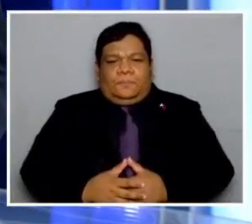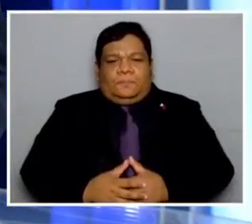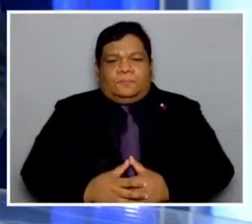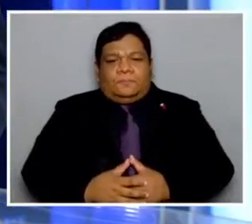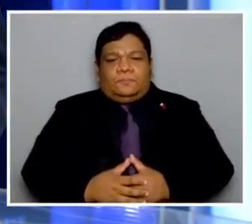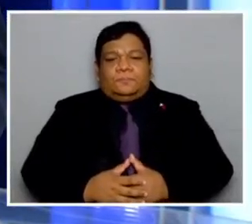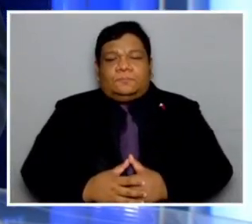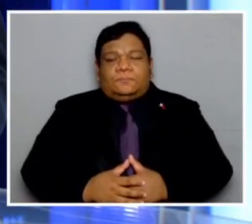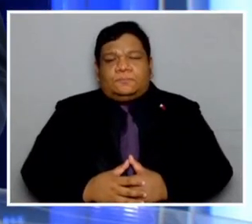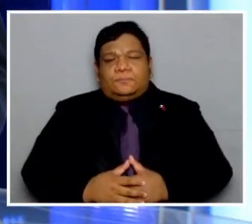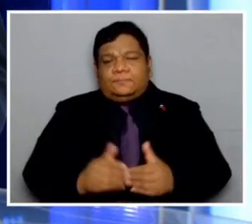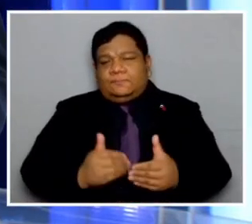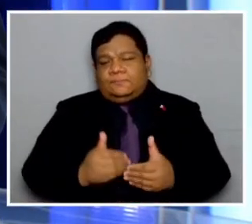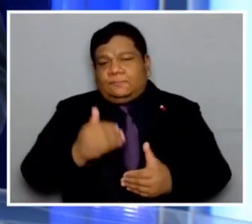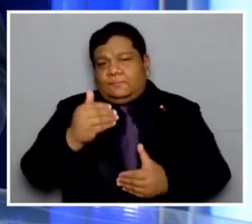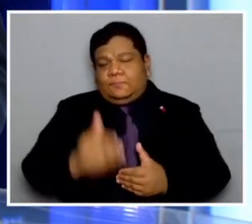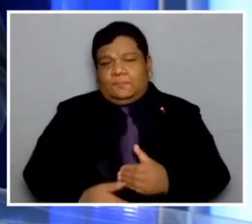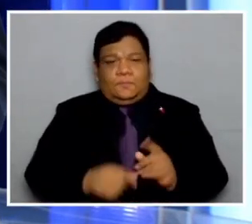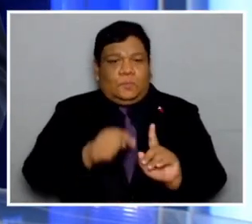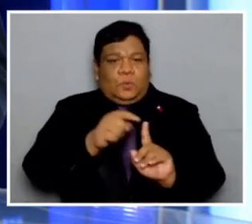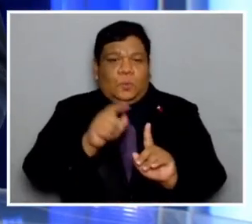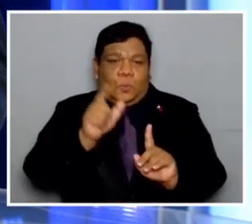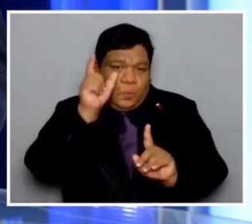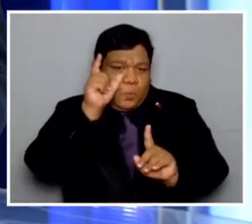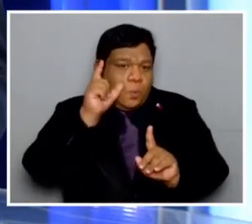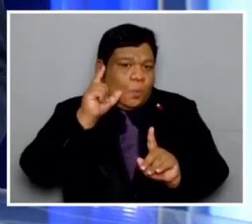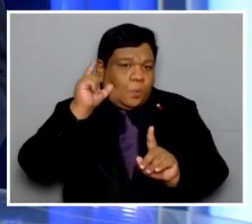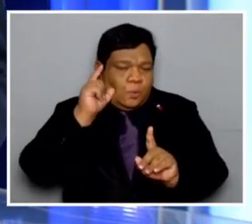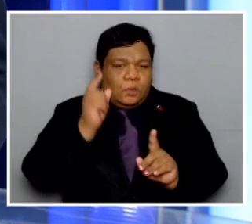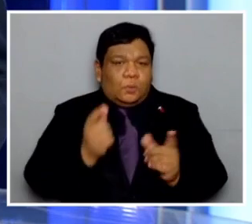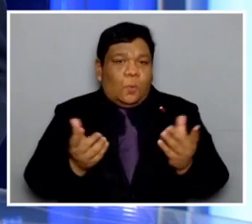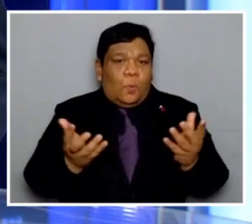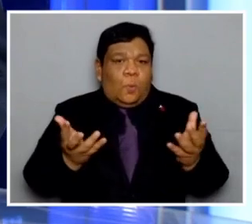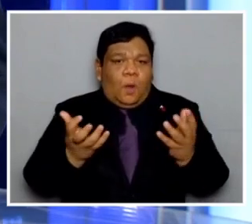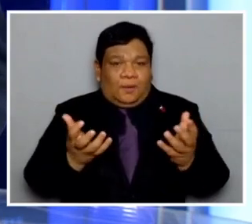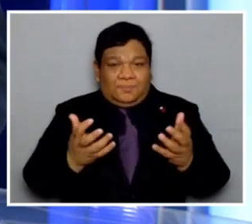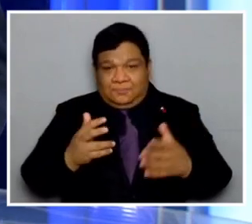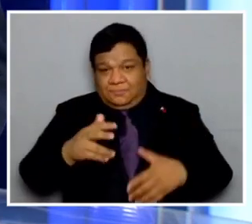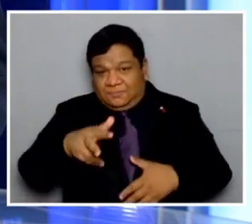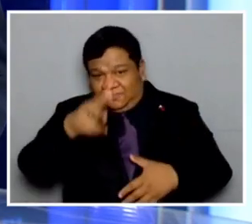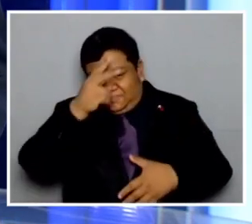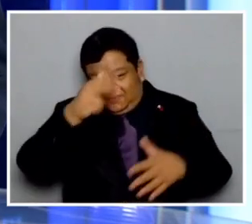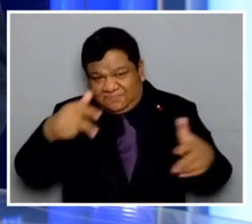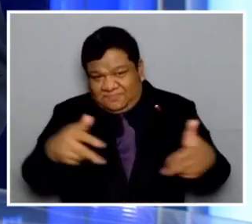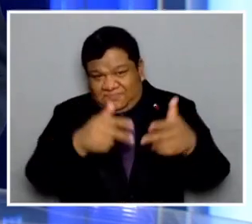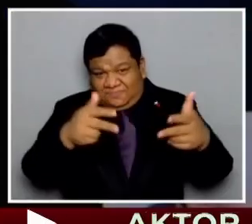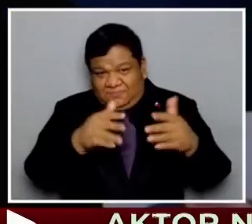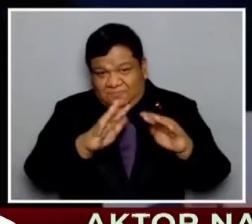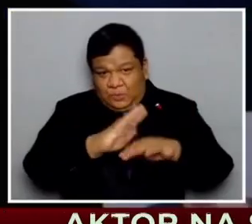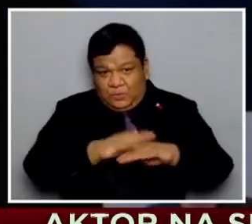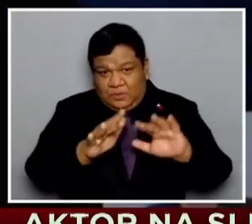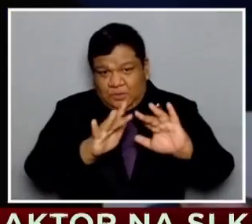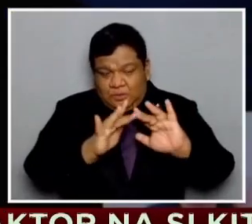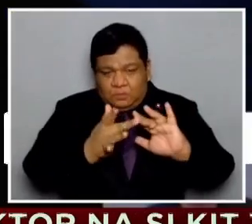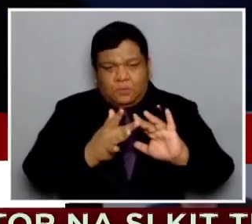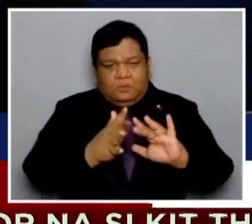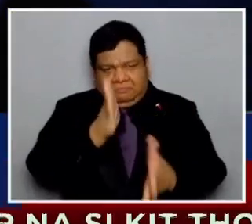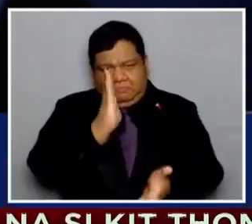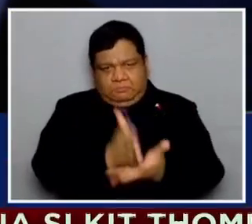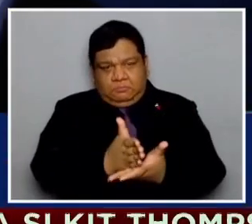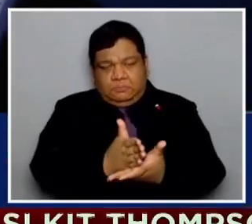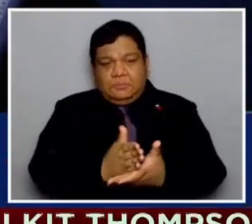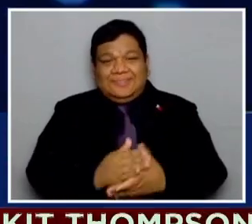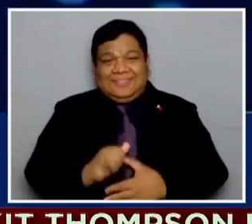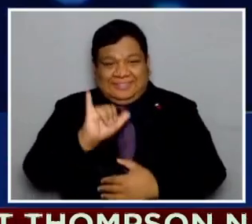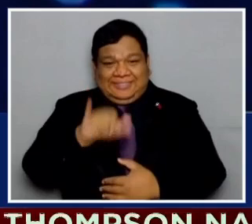Gusto ni presidential candidate Caliodi de Guzman na matigil na ang isabong sa Candidate Talk Series ng One News